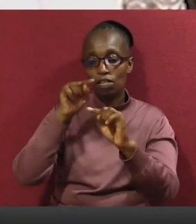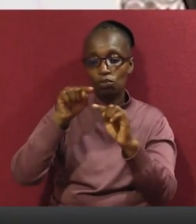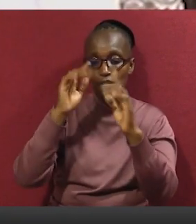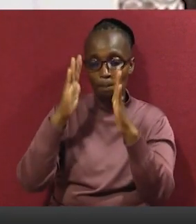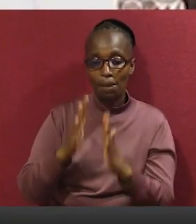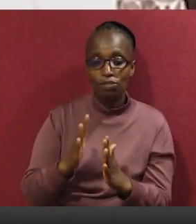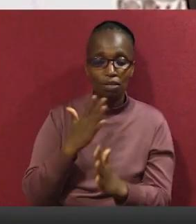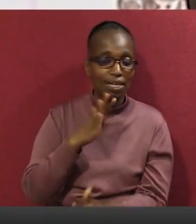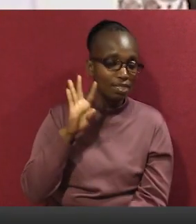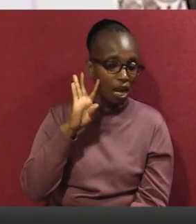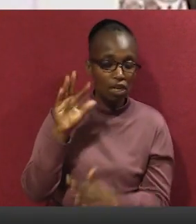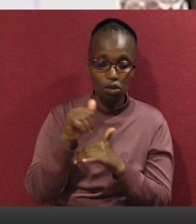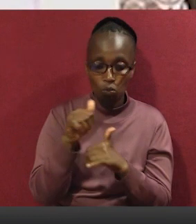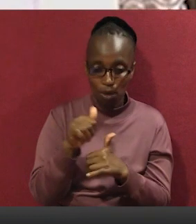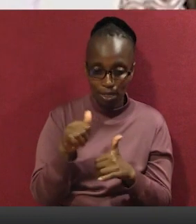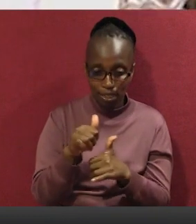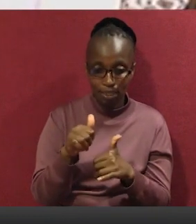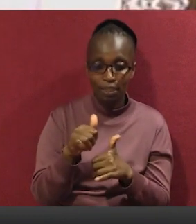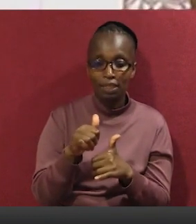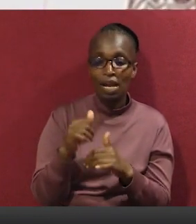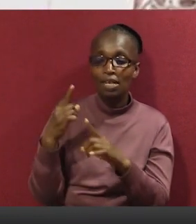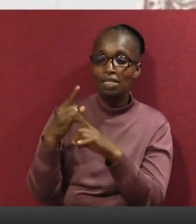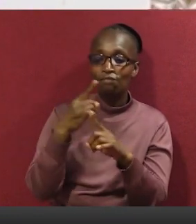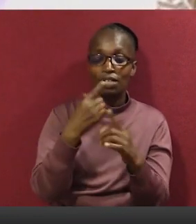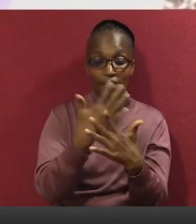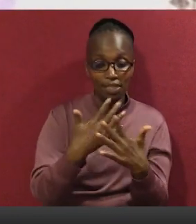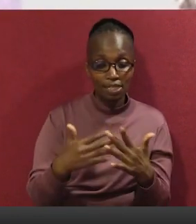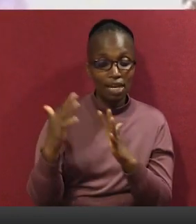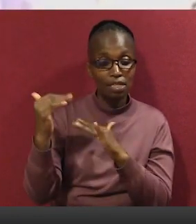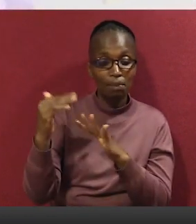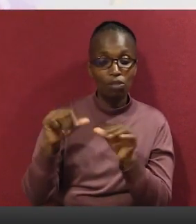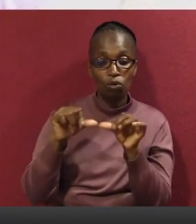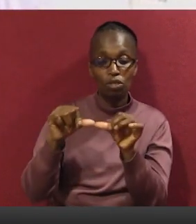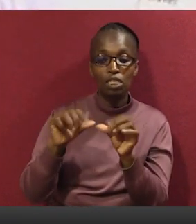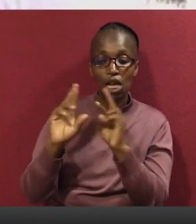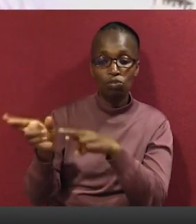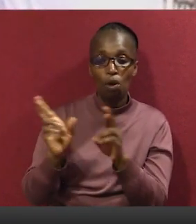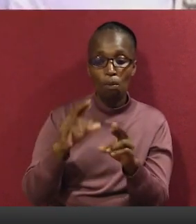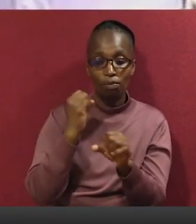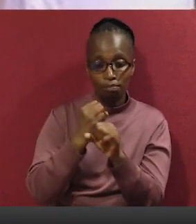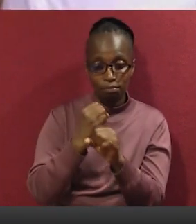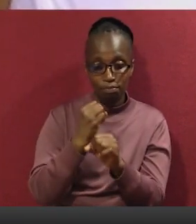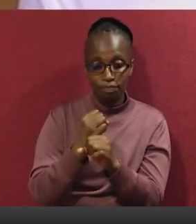kauri mimi niko tayari kuw hawa watu kwa hiyo odm itaki intact